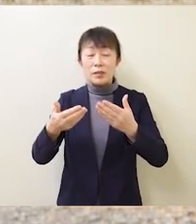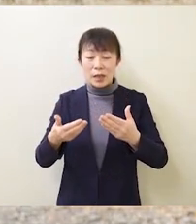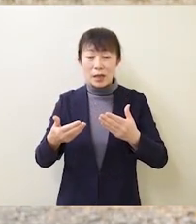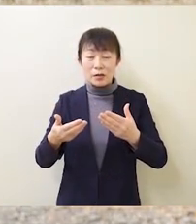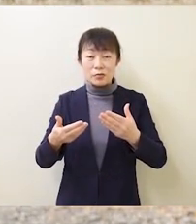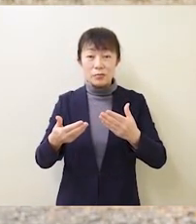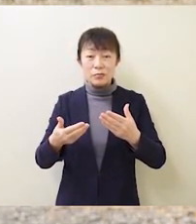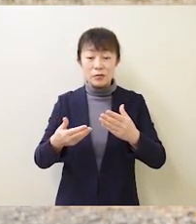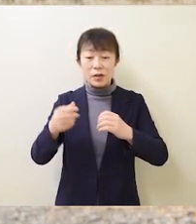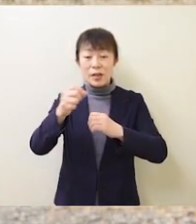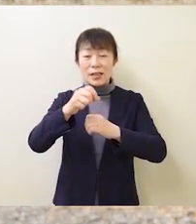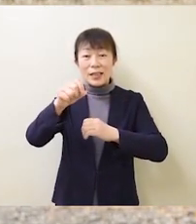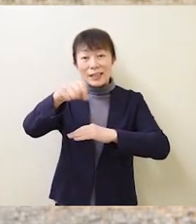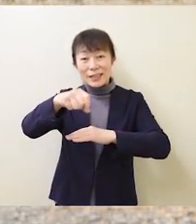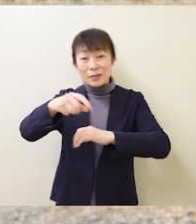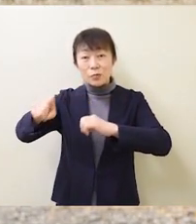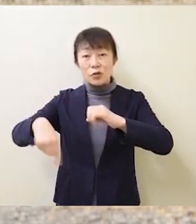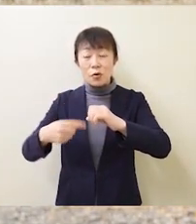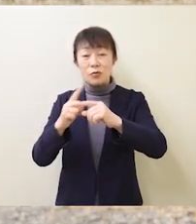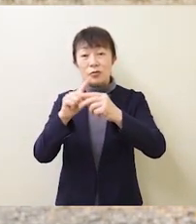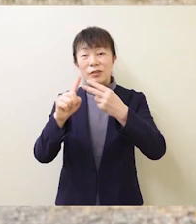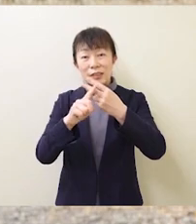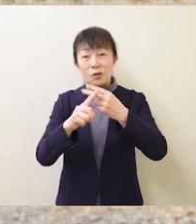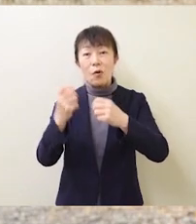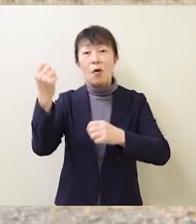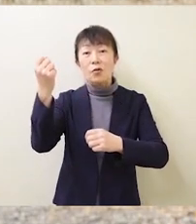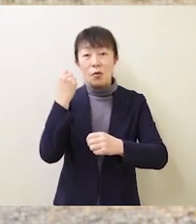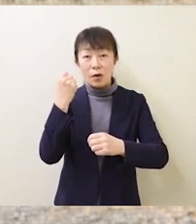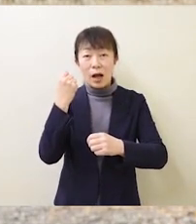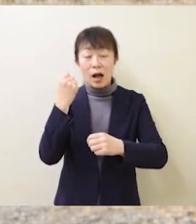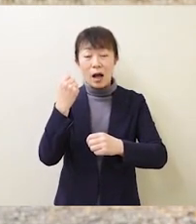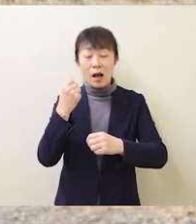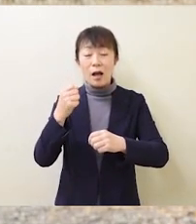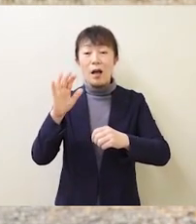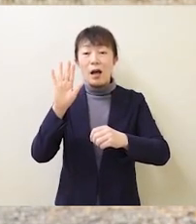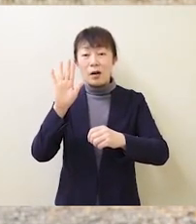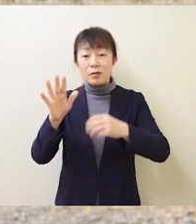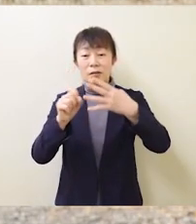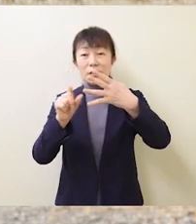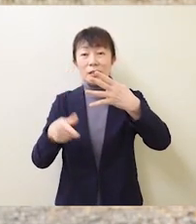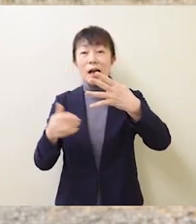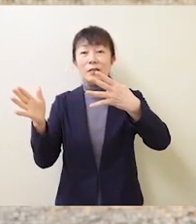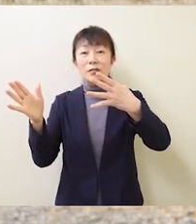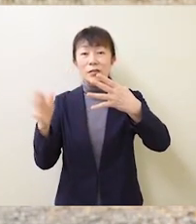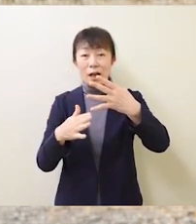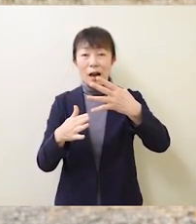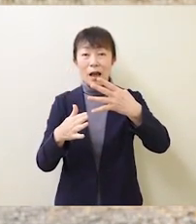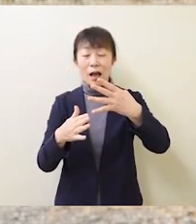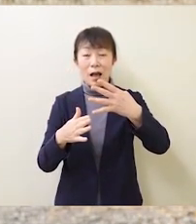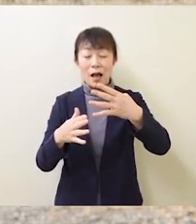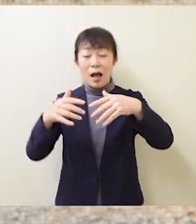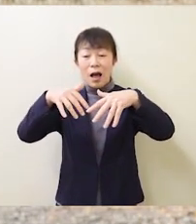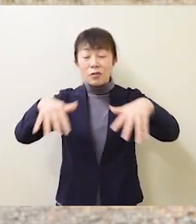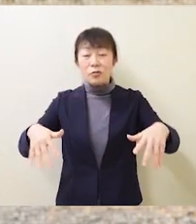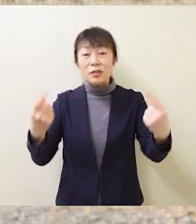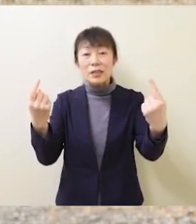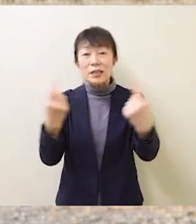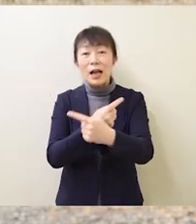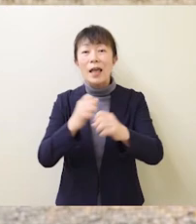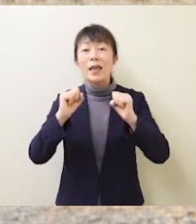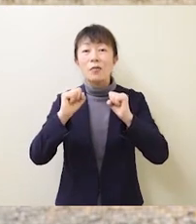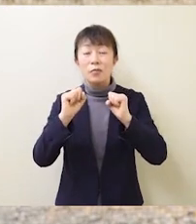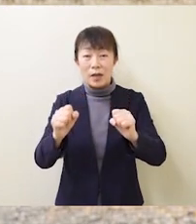してくれる議会事務局の機能強化です。そこで本年4月から議会事務局の組織改編を